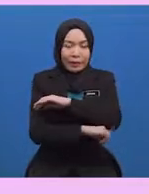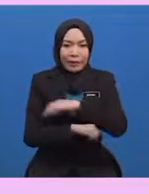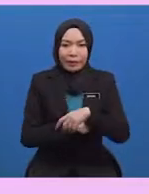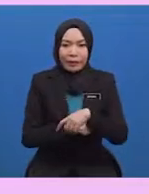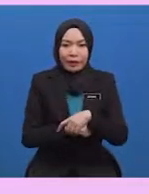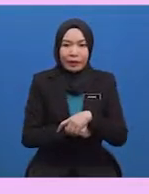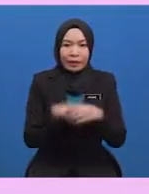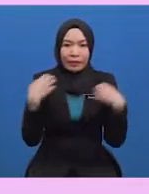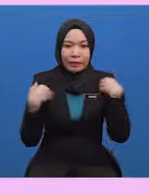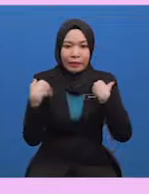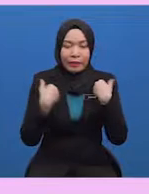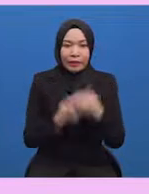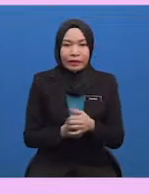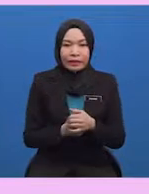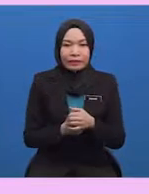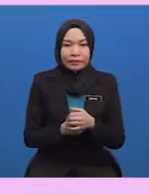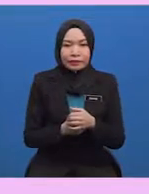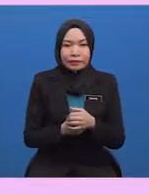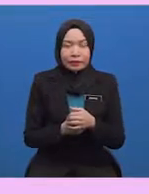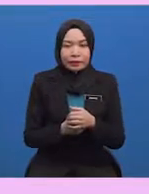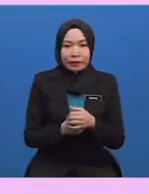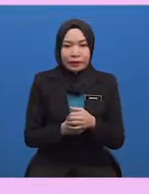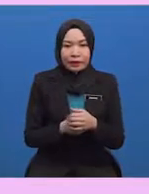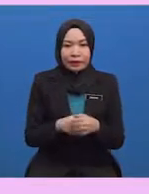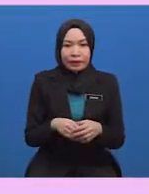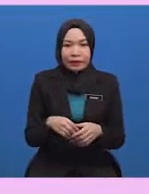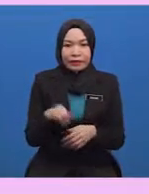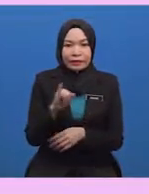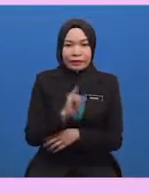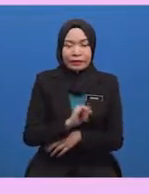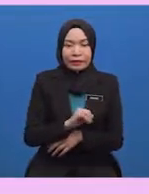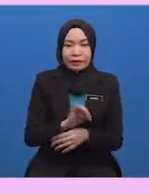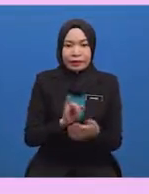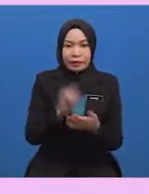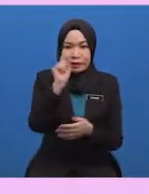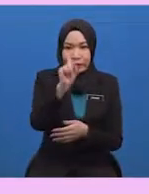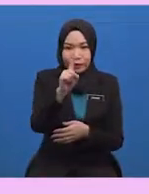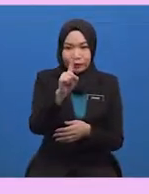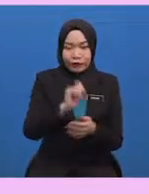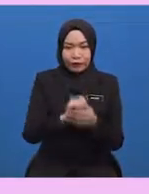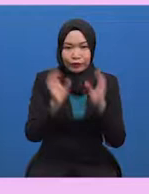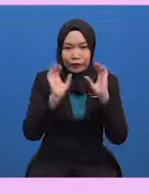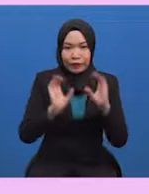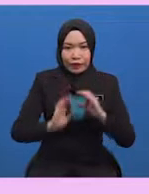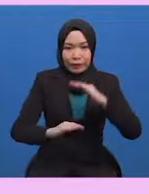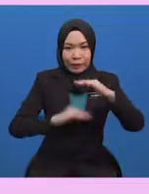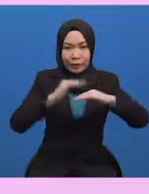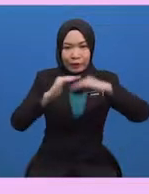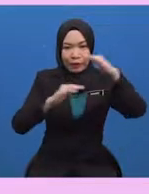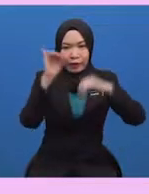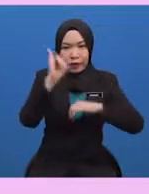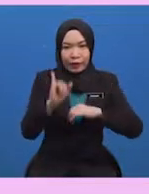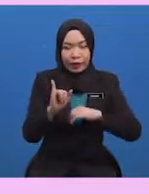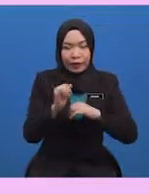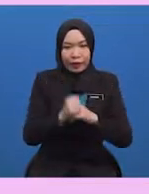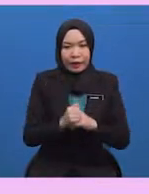Integrated Agriculture Development Program, IADP, iaitu satu pakej pembangunan yang